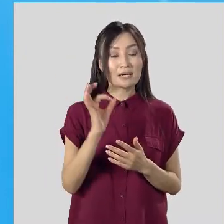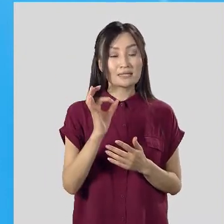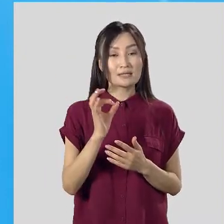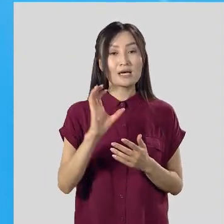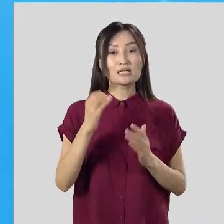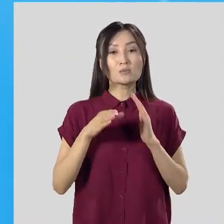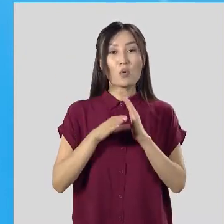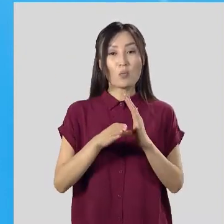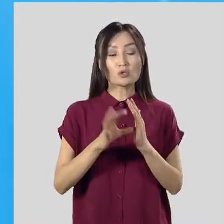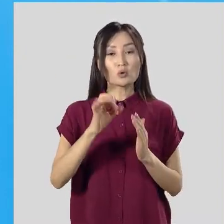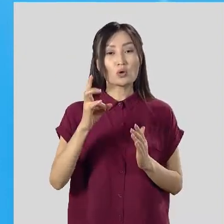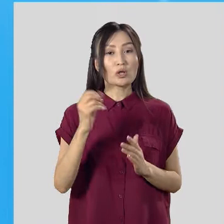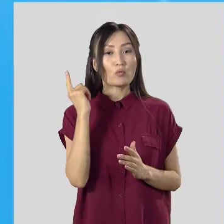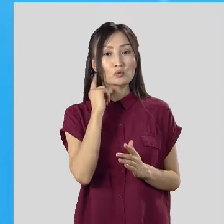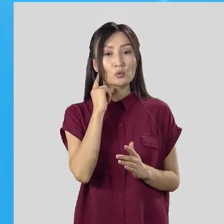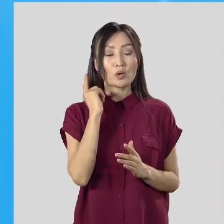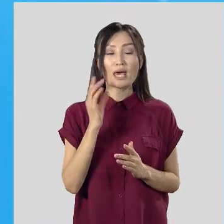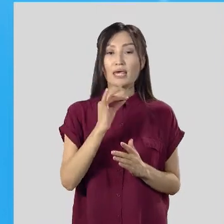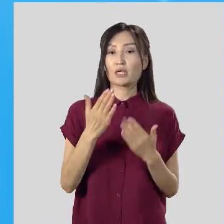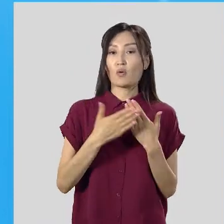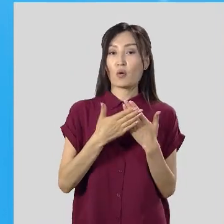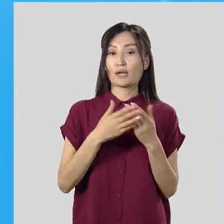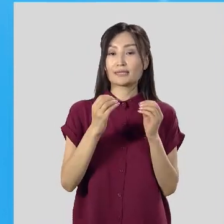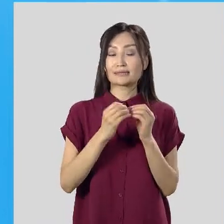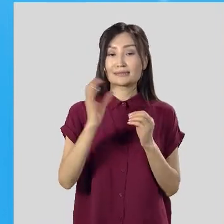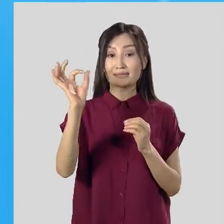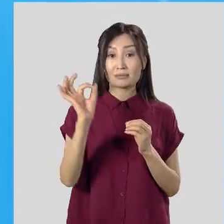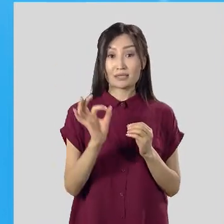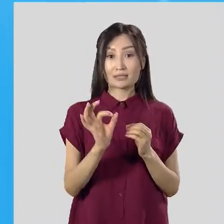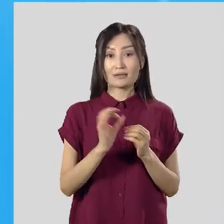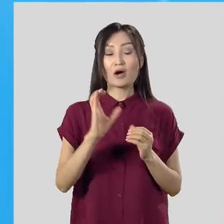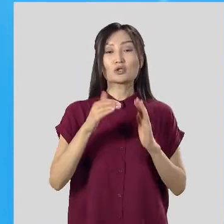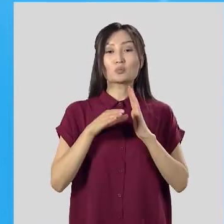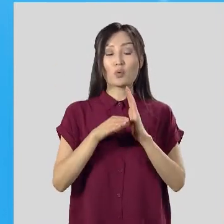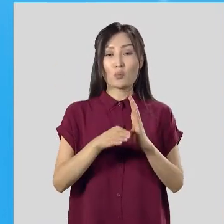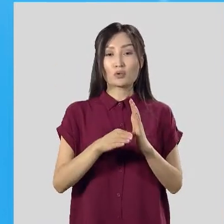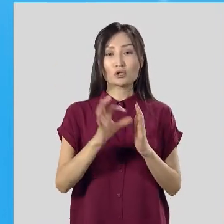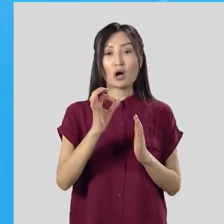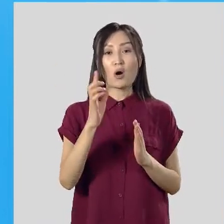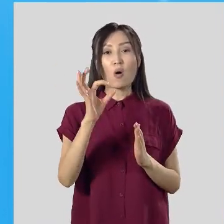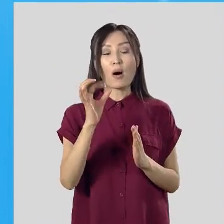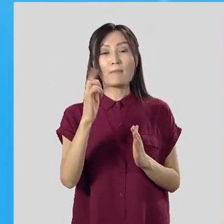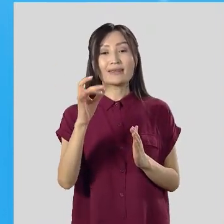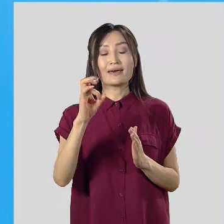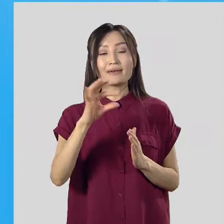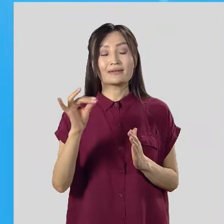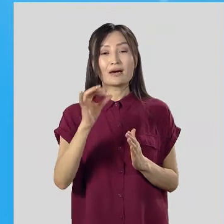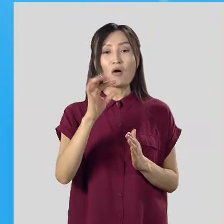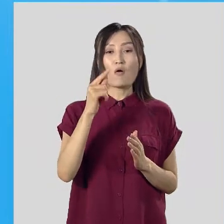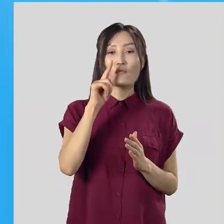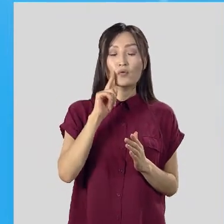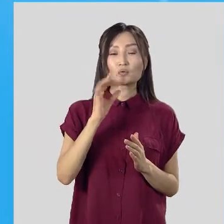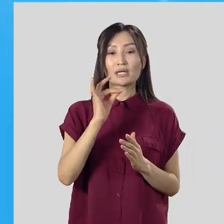20% с помощью органов слуха и около 10% с помощью обоняния, вкуса,